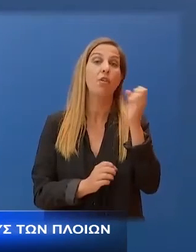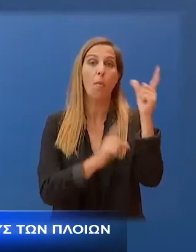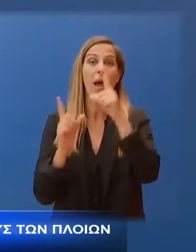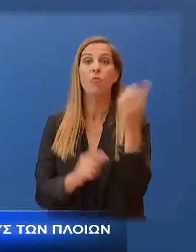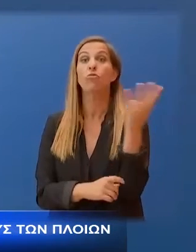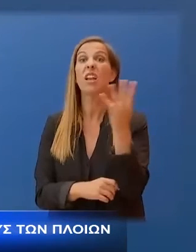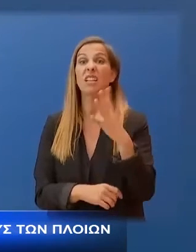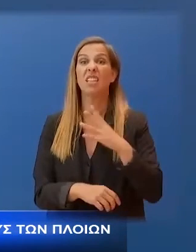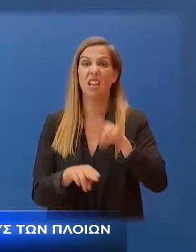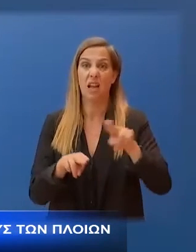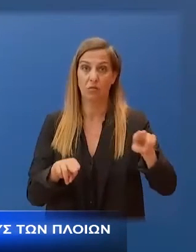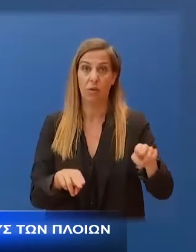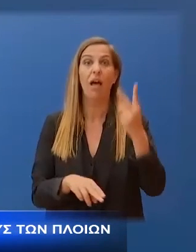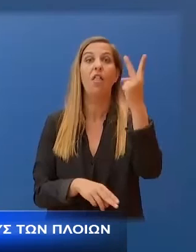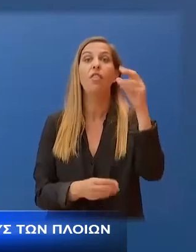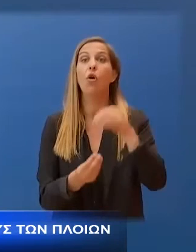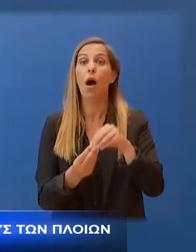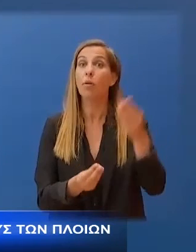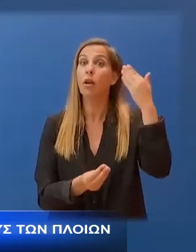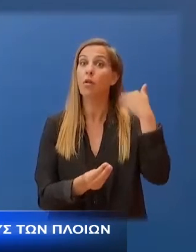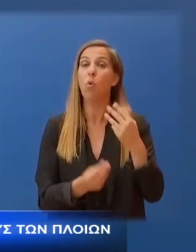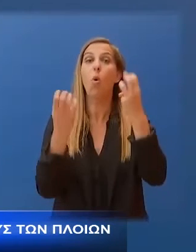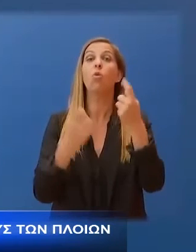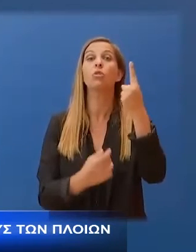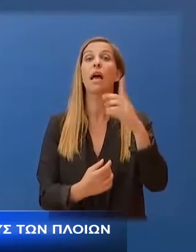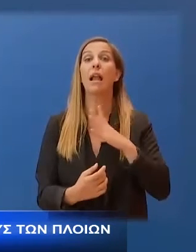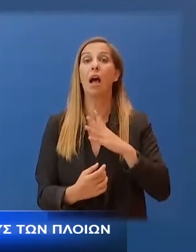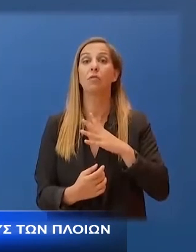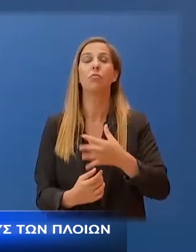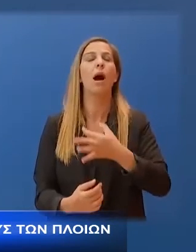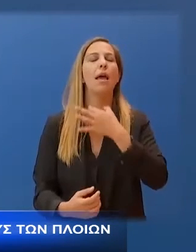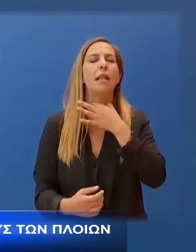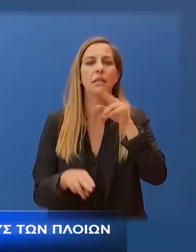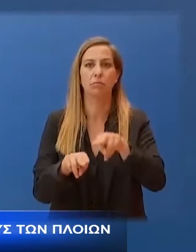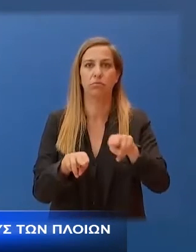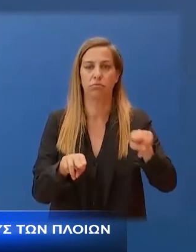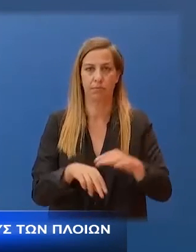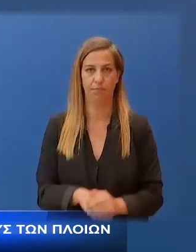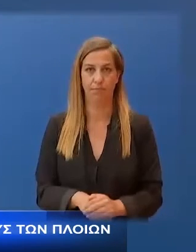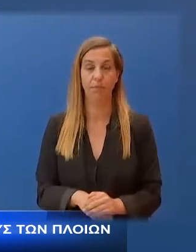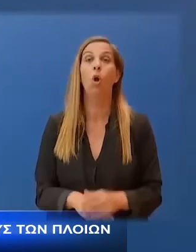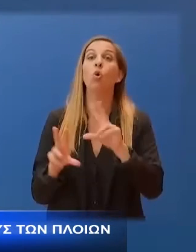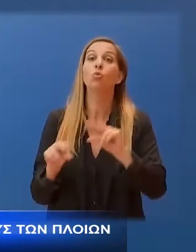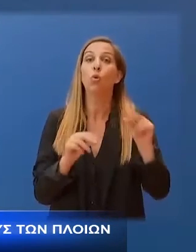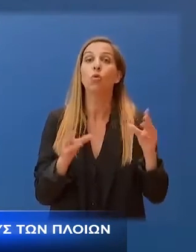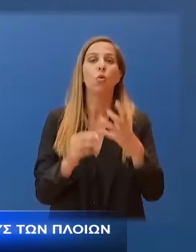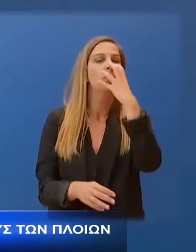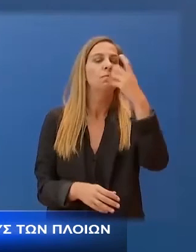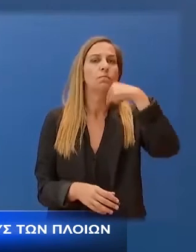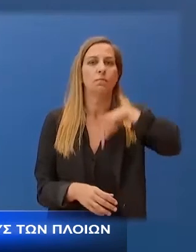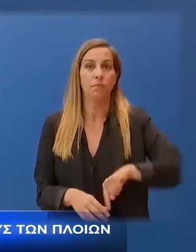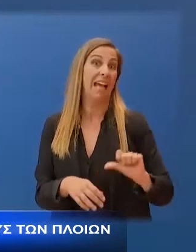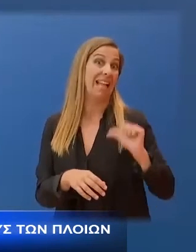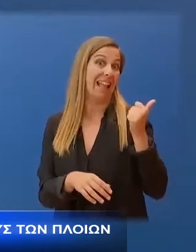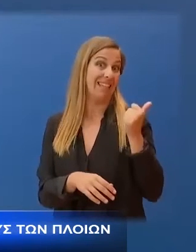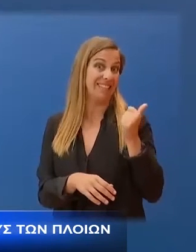και 81 στις 2 Απριλίου 2020. Αντίστοιχα, οι διασωληνωμένοι ήταν 12